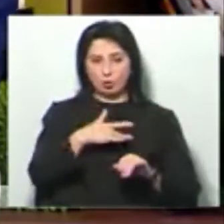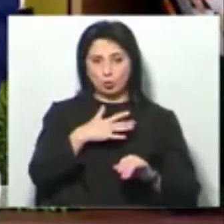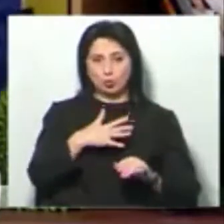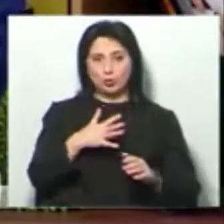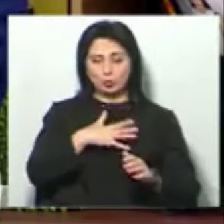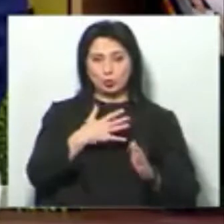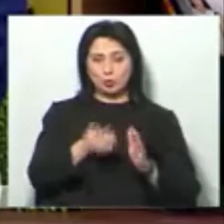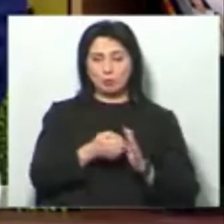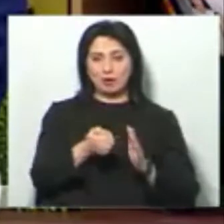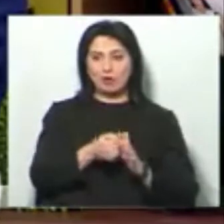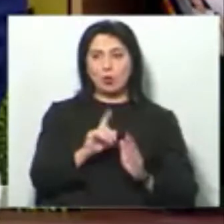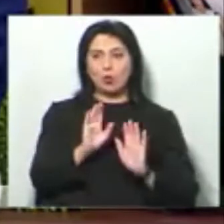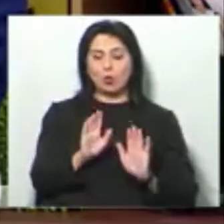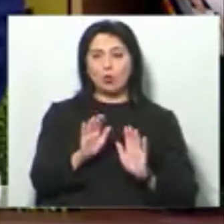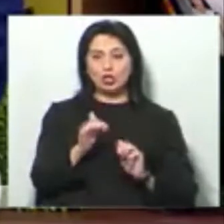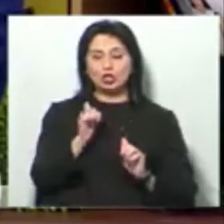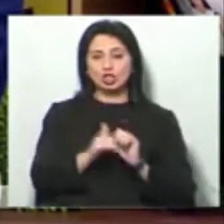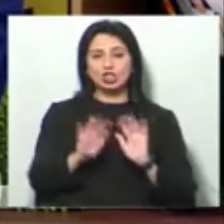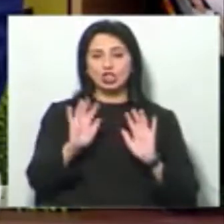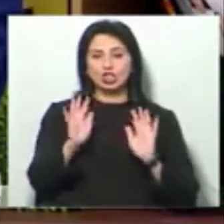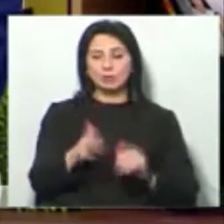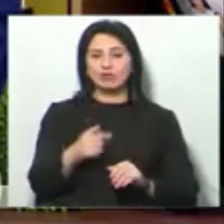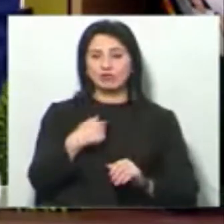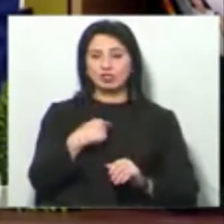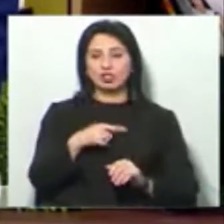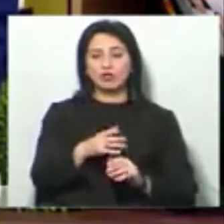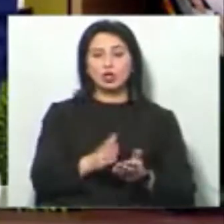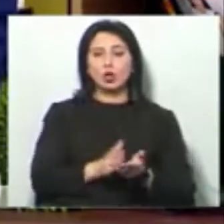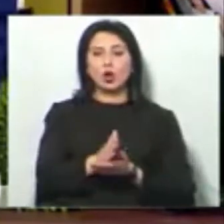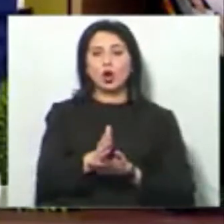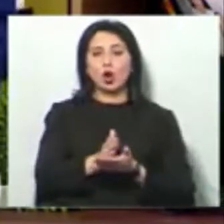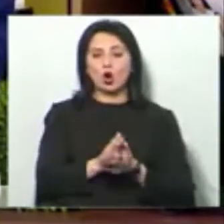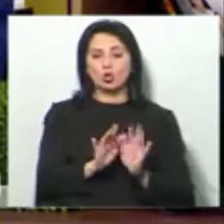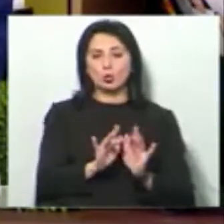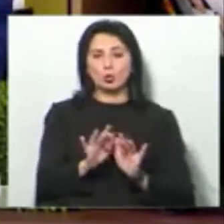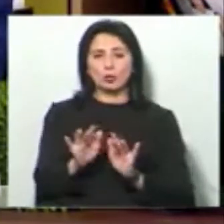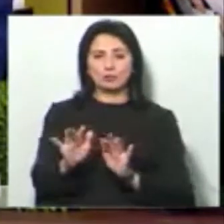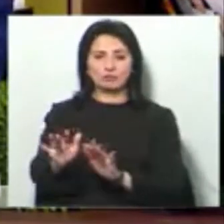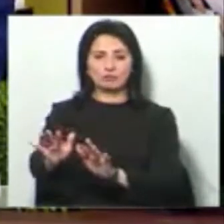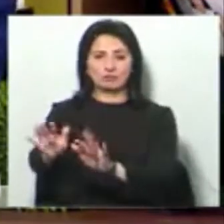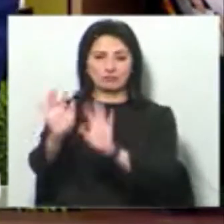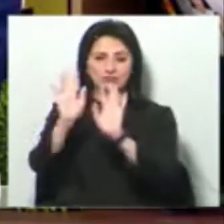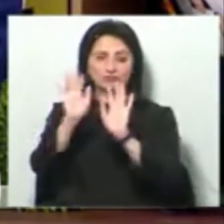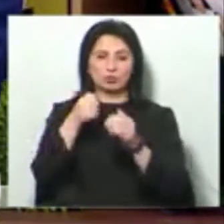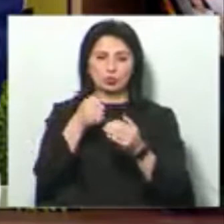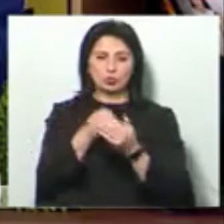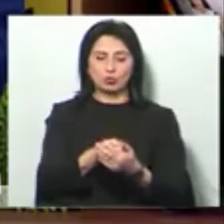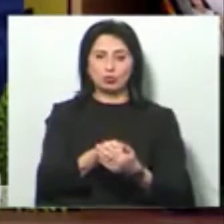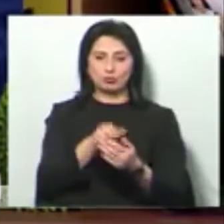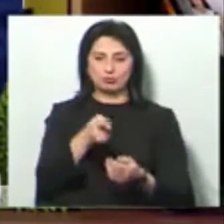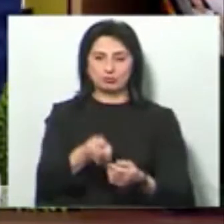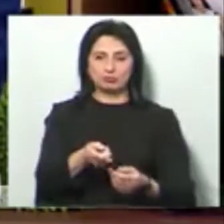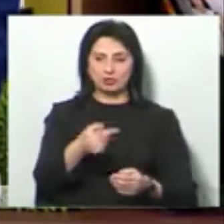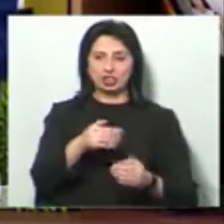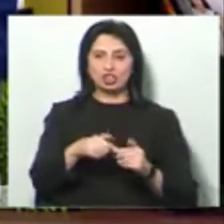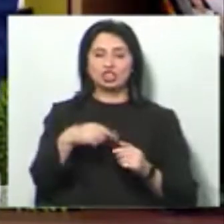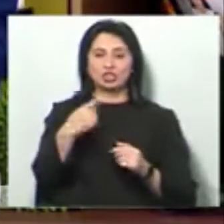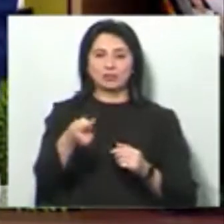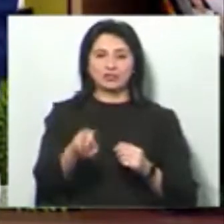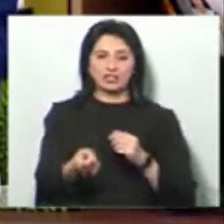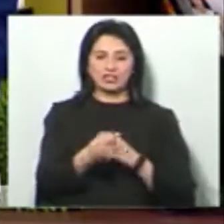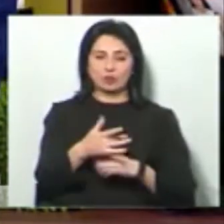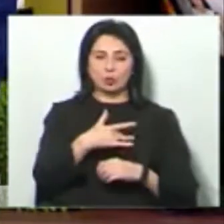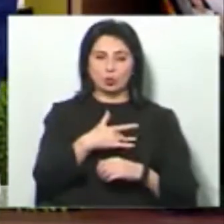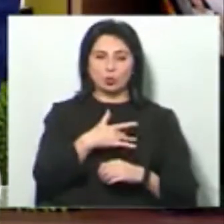უკმარისობა, ოღონდ ხშირ შემთხვევაში ჩვენ ხდებით ქრონიკულად მიმდინარე სარქლოვან პათოლოგიებს, რომლებიც შემდგომში იწვევენ